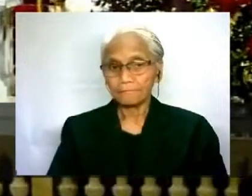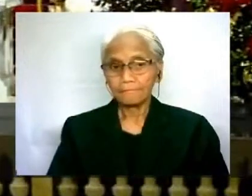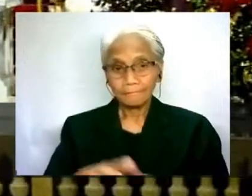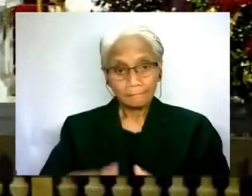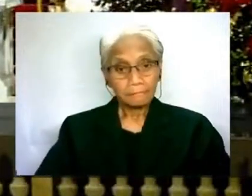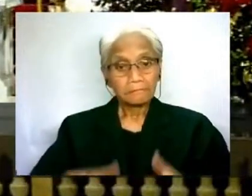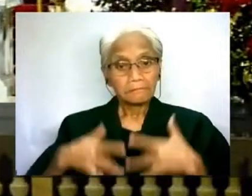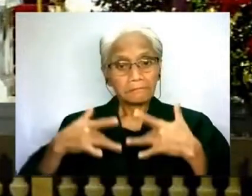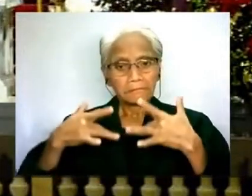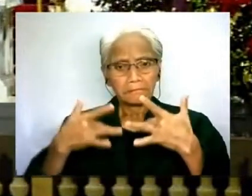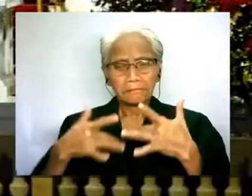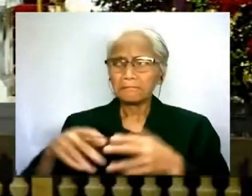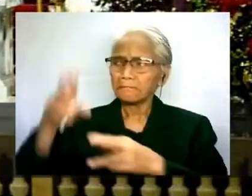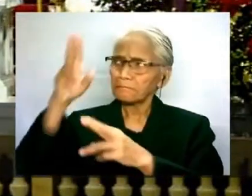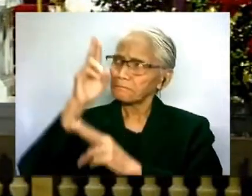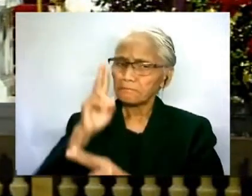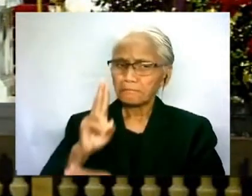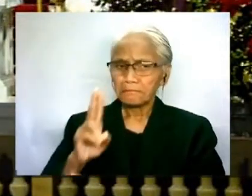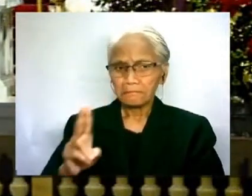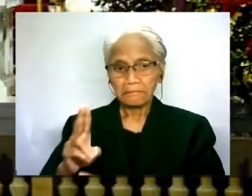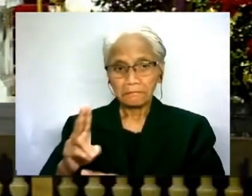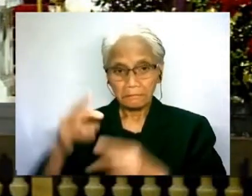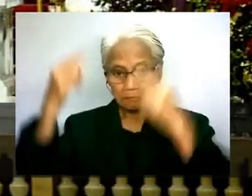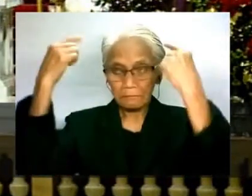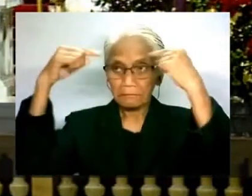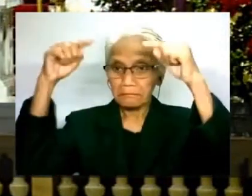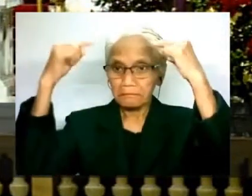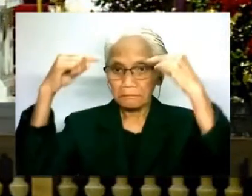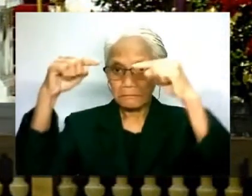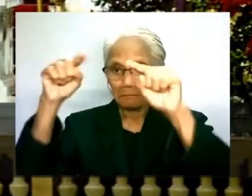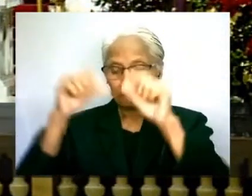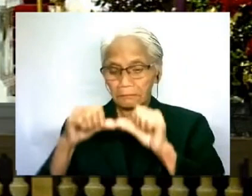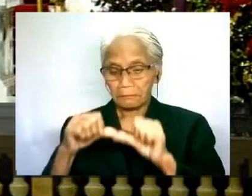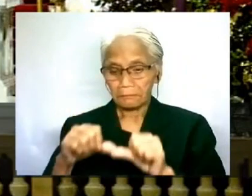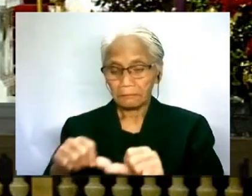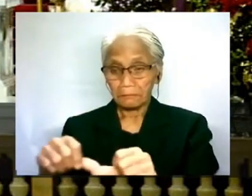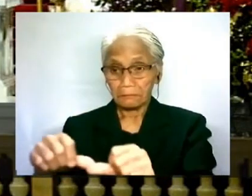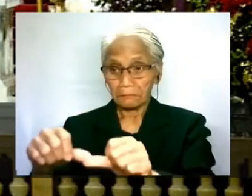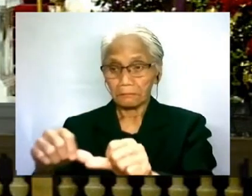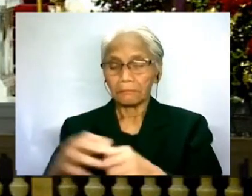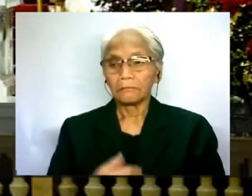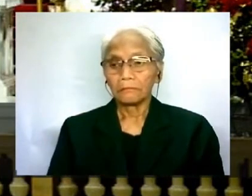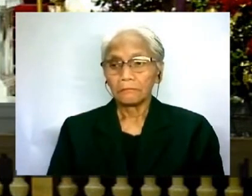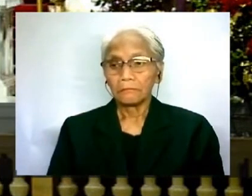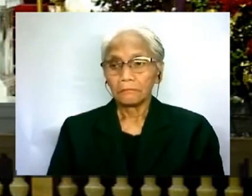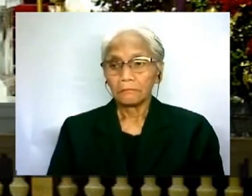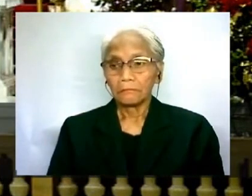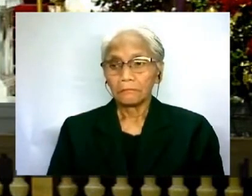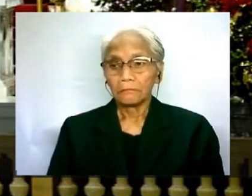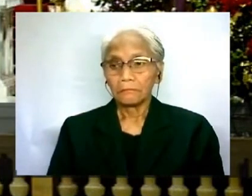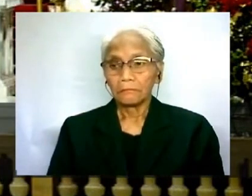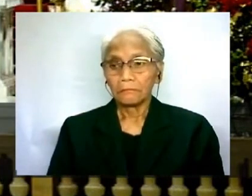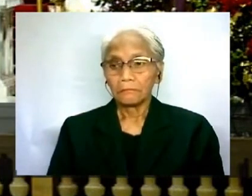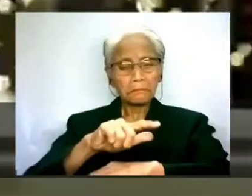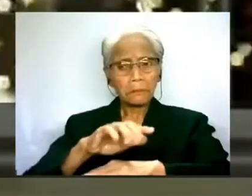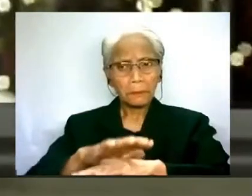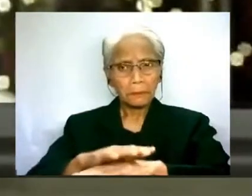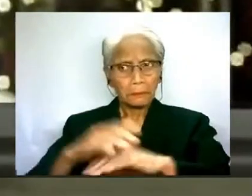siyang marangal at sasagana kailanman. Ang lupain nawa niya'y umunlad at